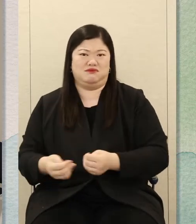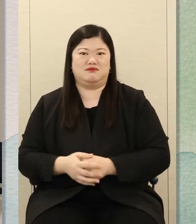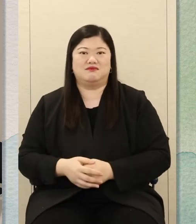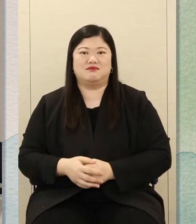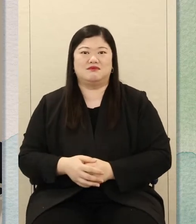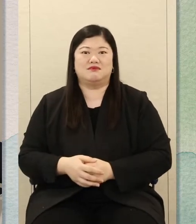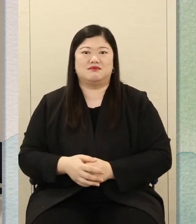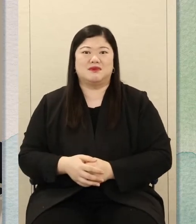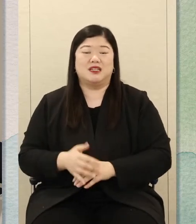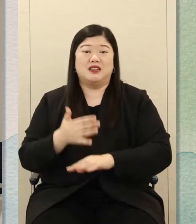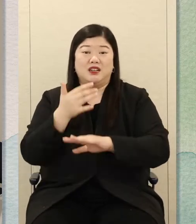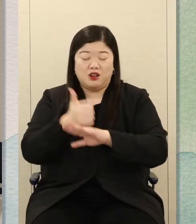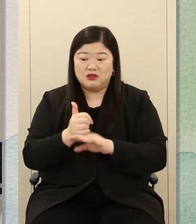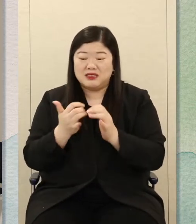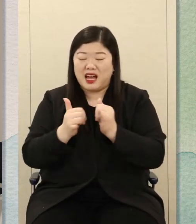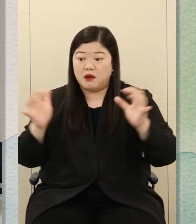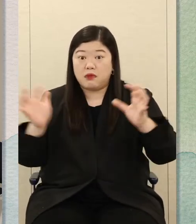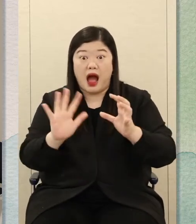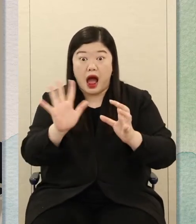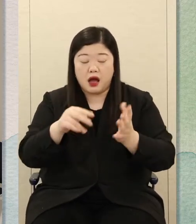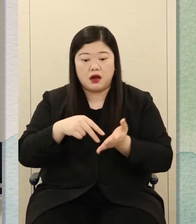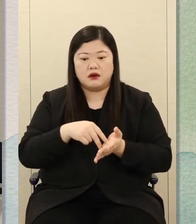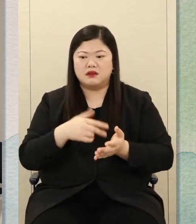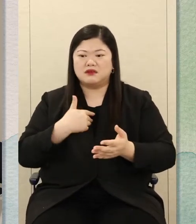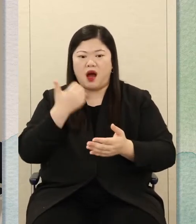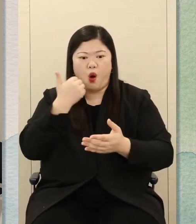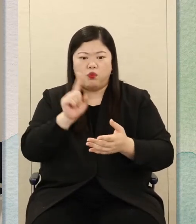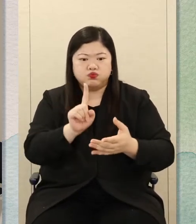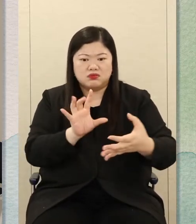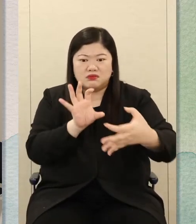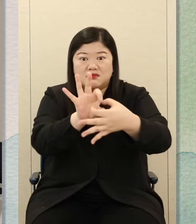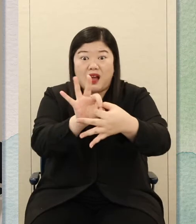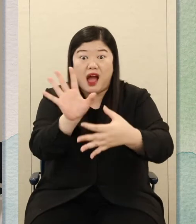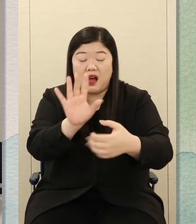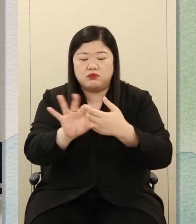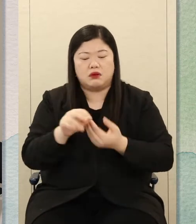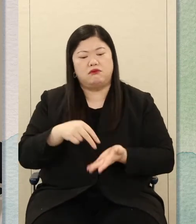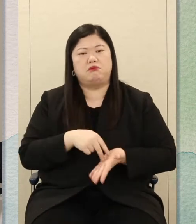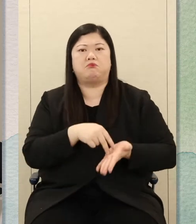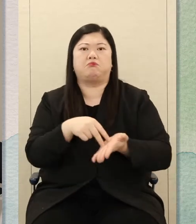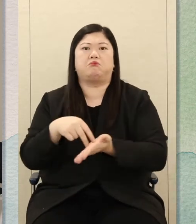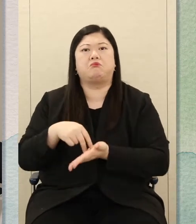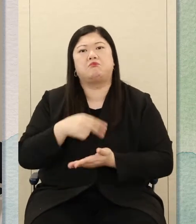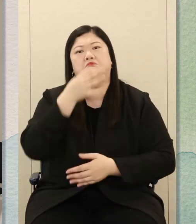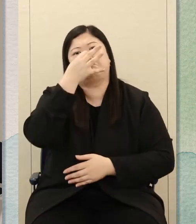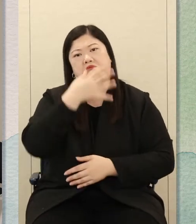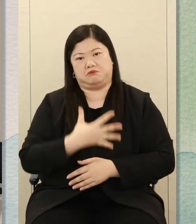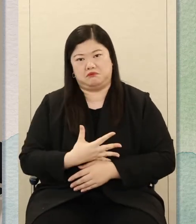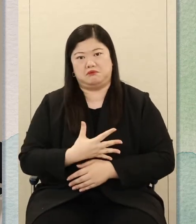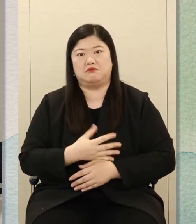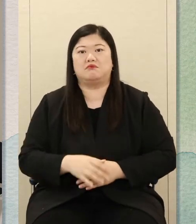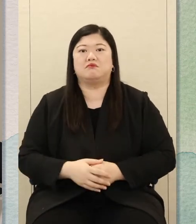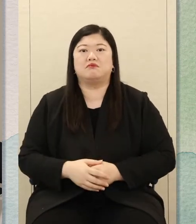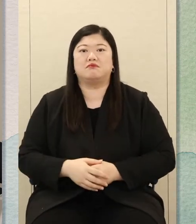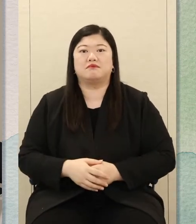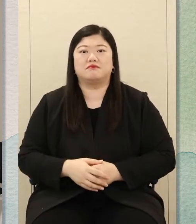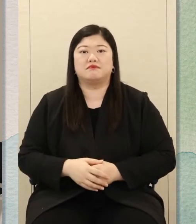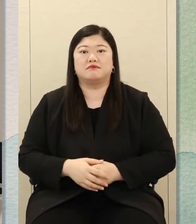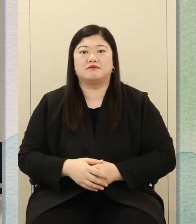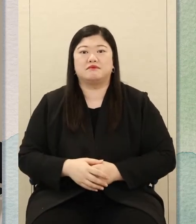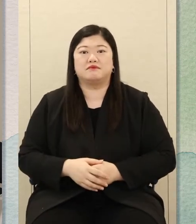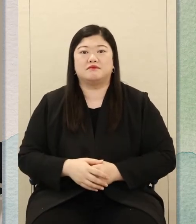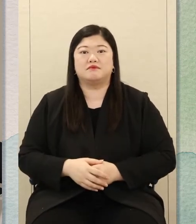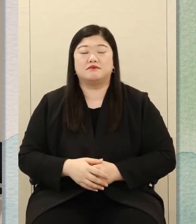늘 고독하게 살아갑니다. 근데 애가 어느 순간에 이제 제 인생에 개입하지 마세요. 이렇게 딱 돼서 헬리콥터 상태를